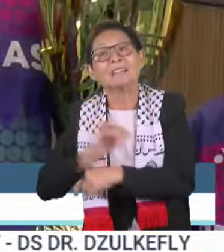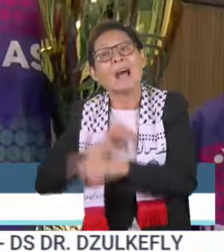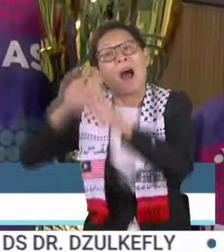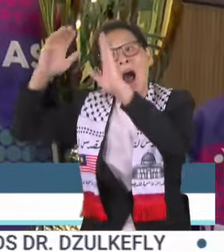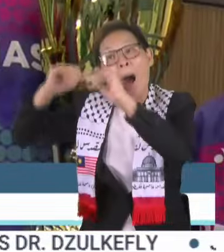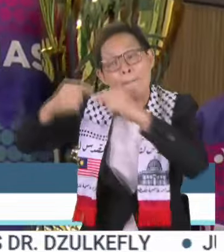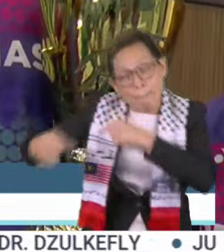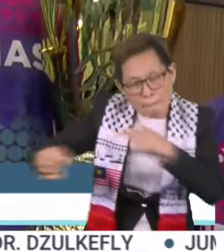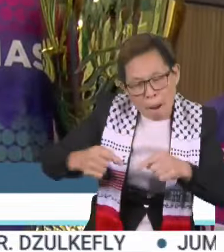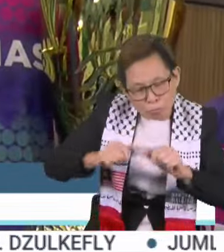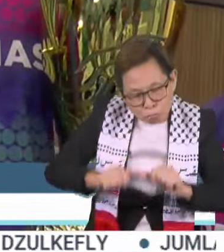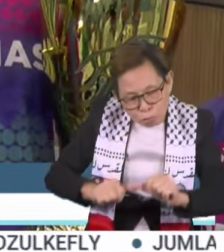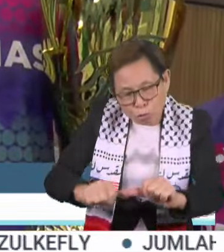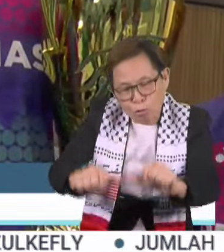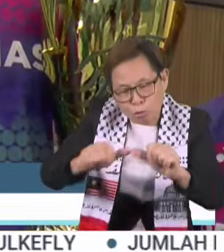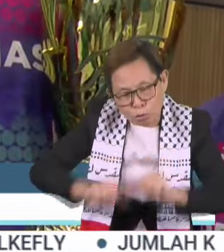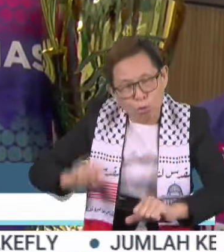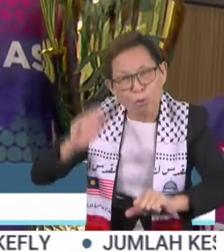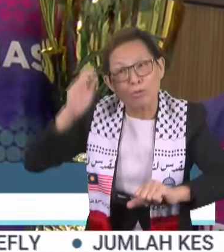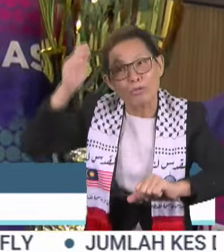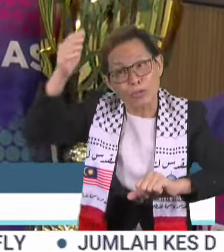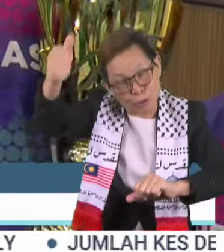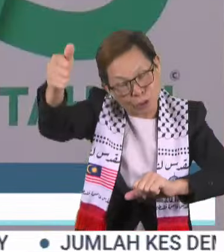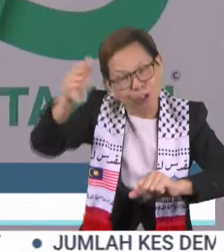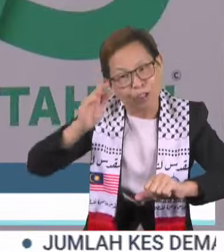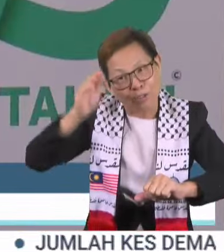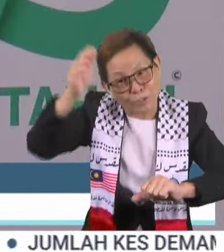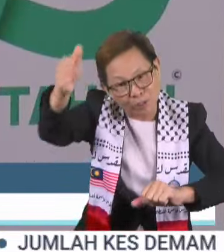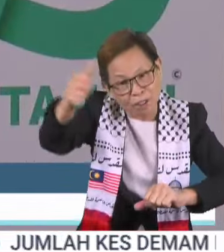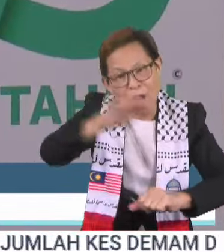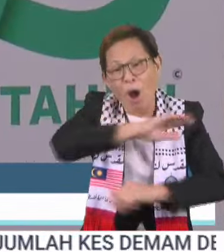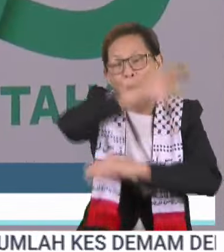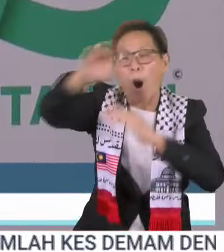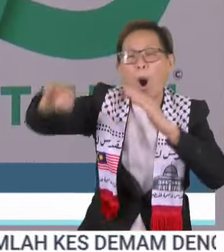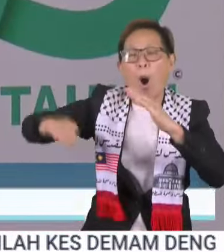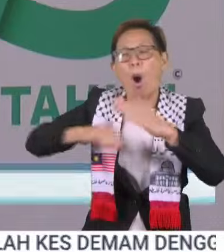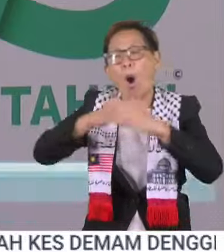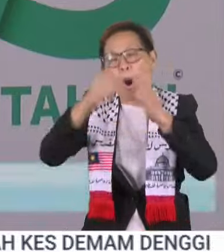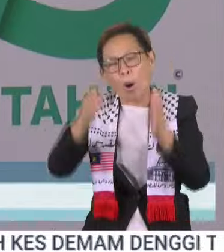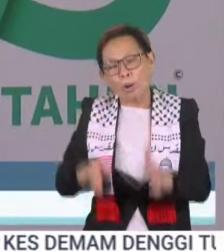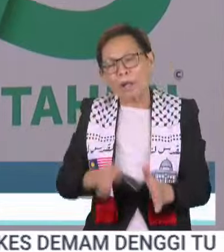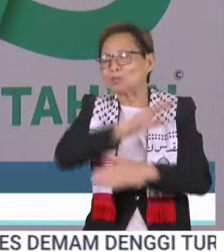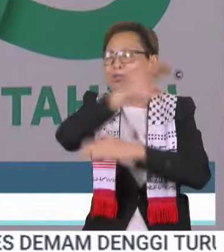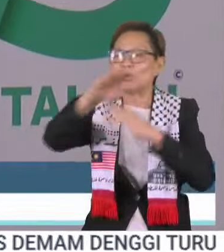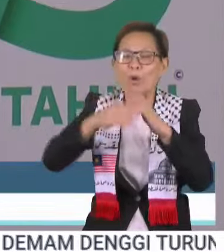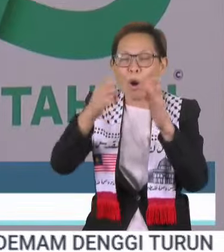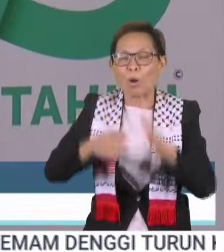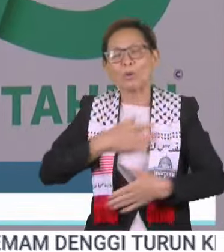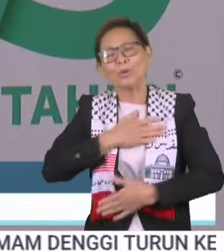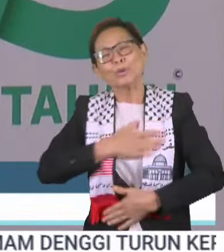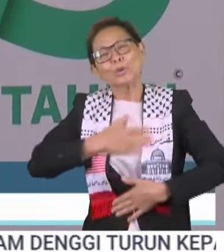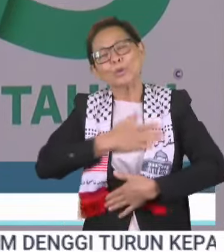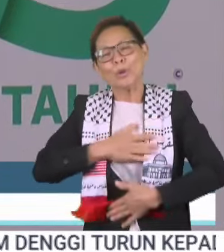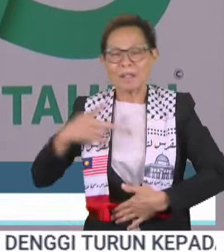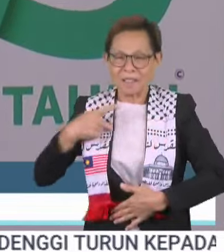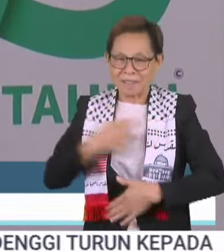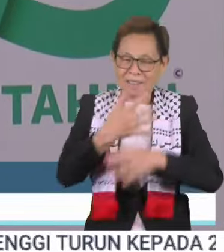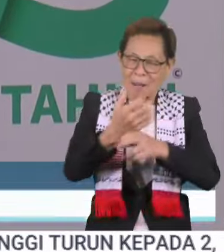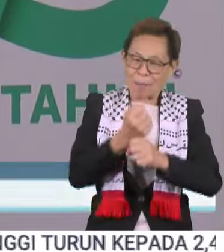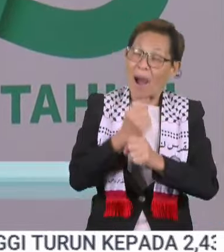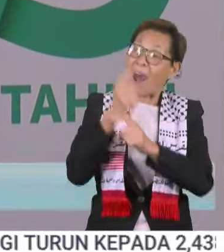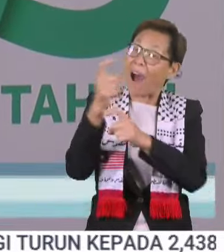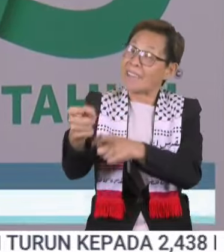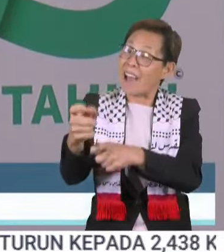ini dapat diteruskan lagi untuk masa-masa akan datang. Semua orang enjoy saja. Kita pun dapat kita punya hadiah